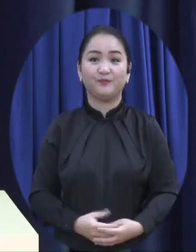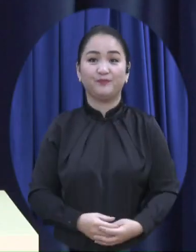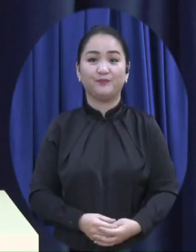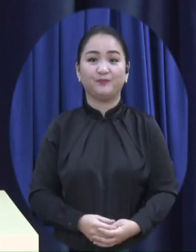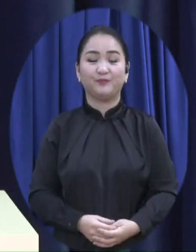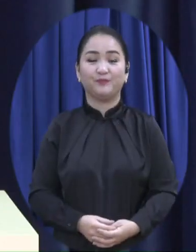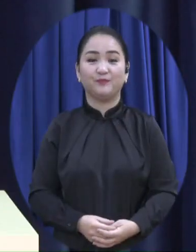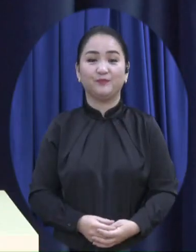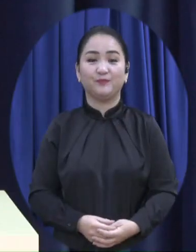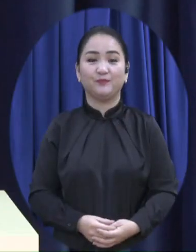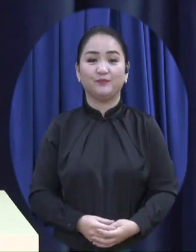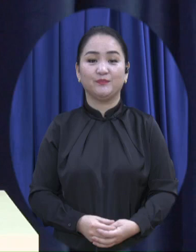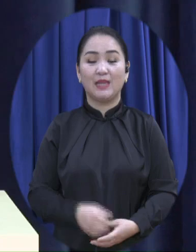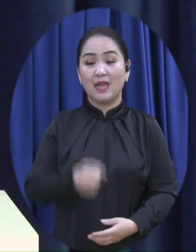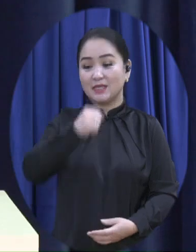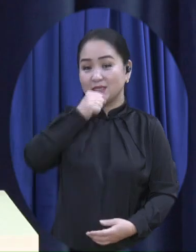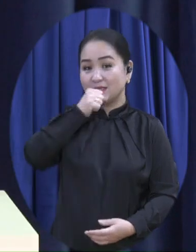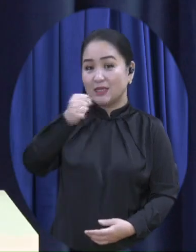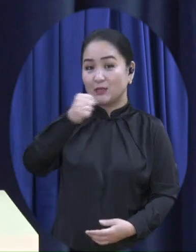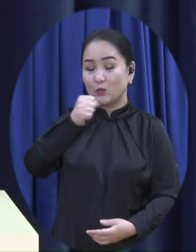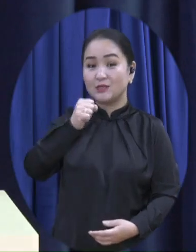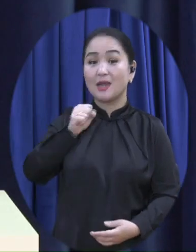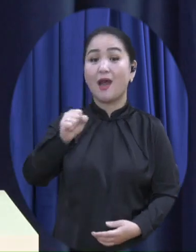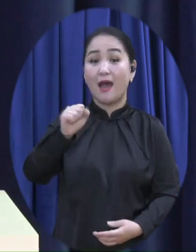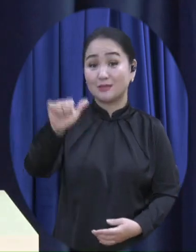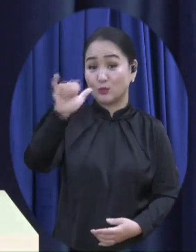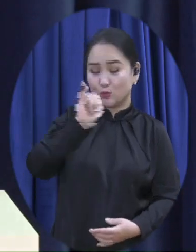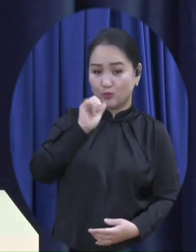ингээд сэтгүүлчдийн асуултанд хариулъя.